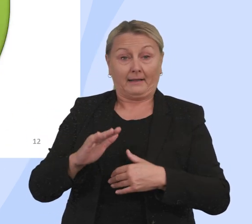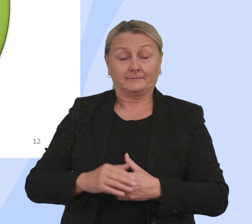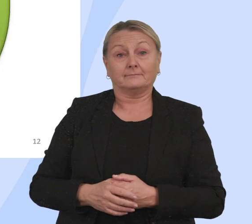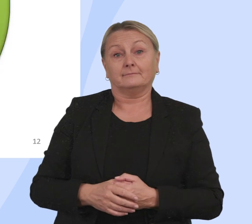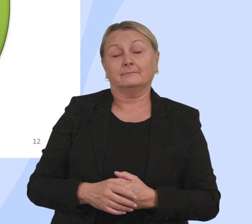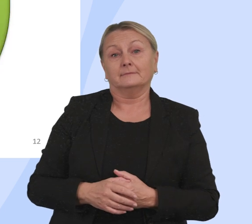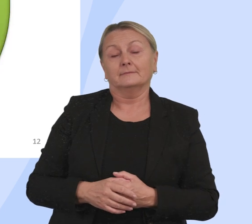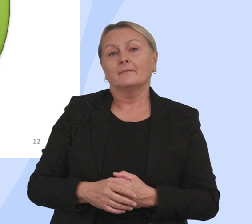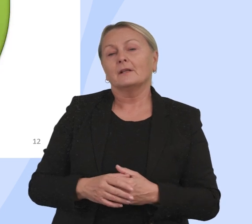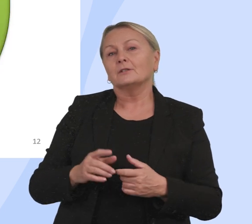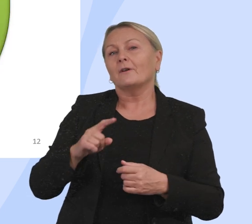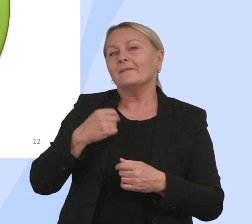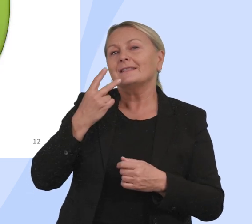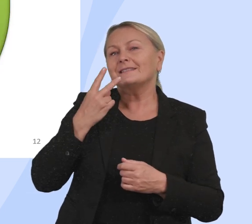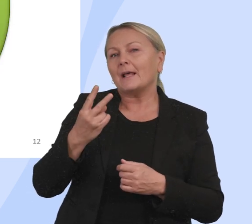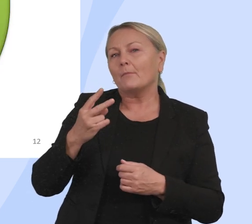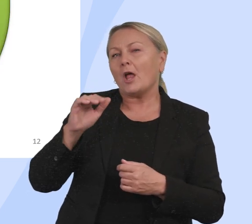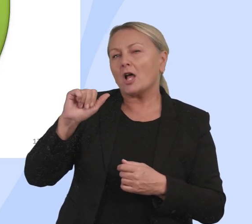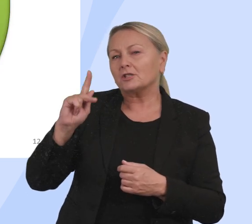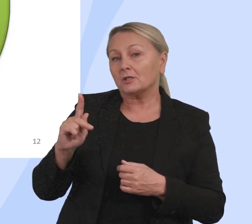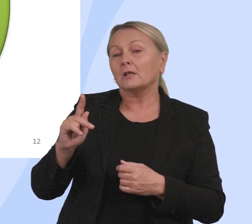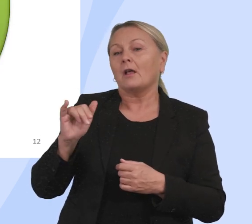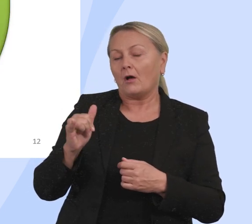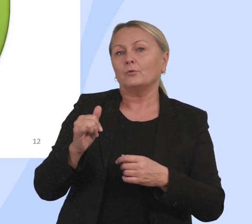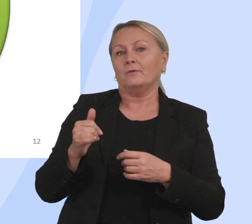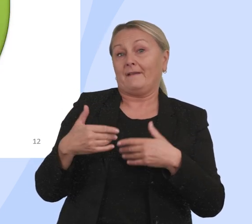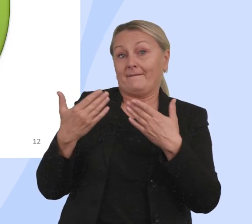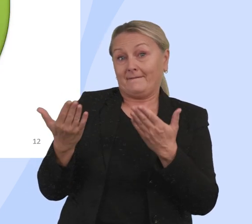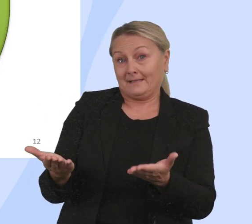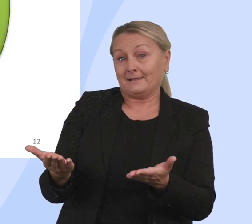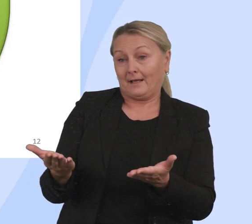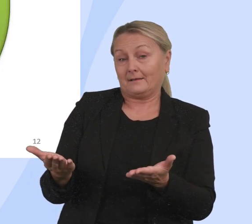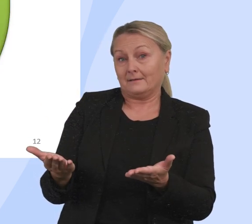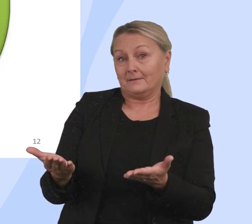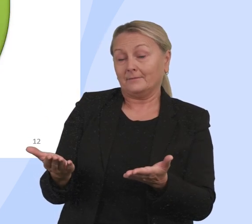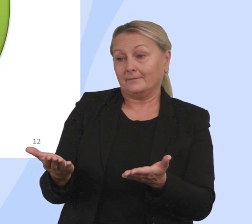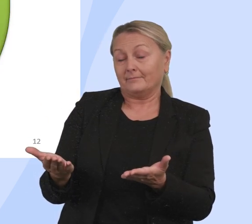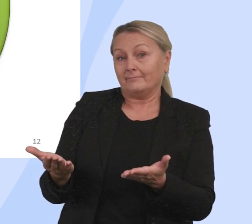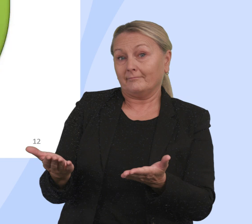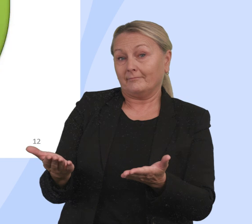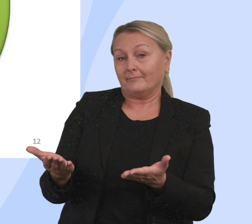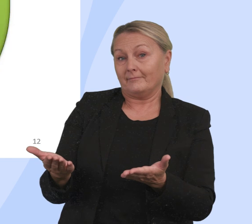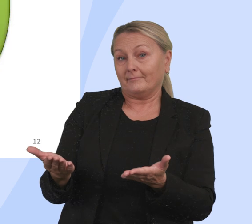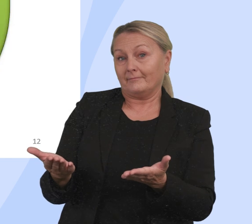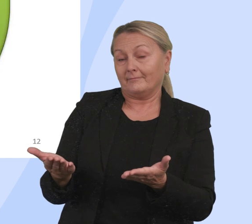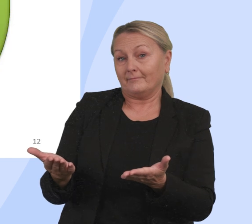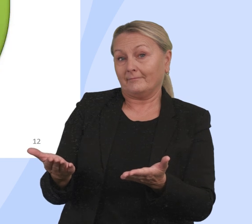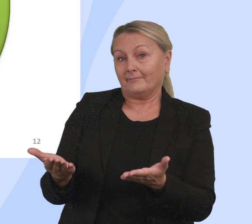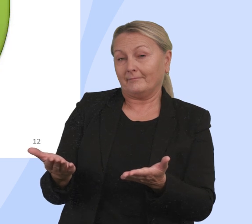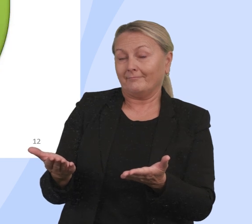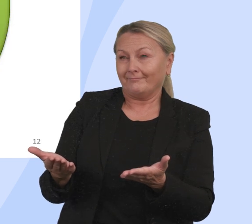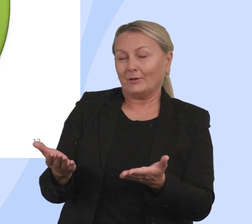på i Ask, det er, at når vi viser, når vi er de mere kompetente